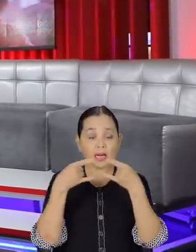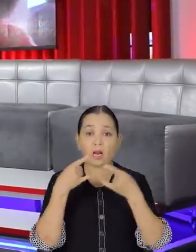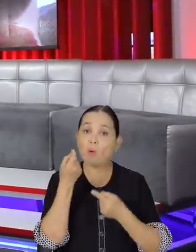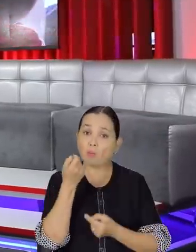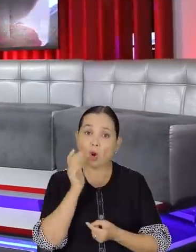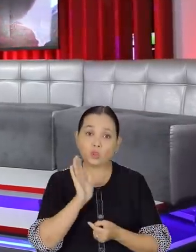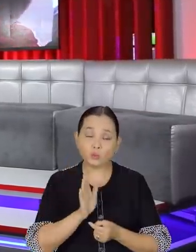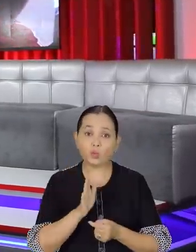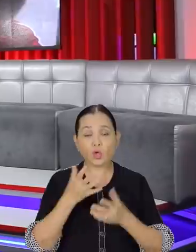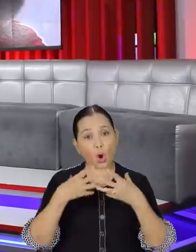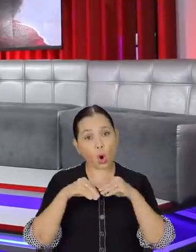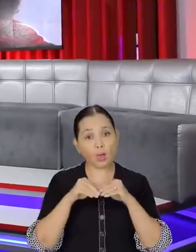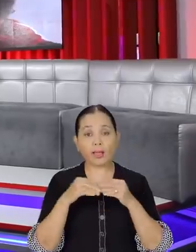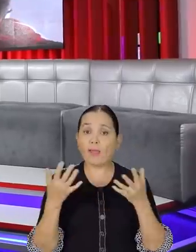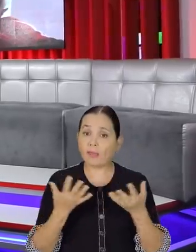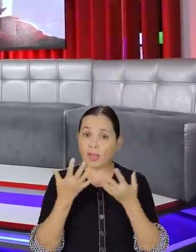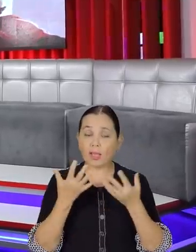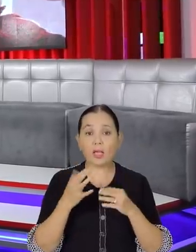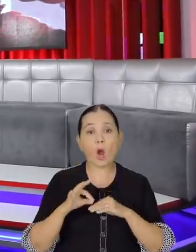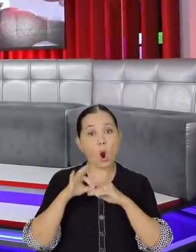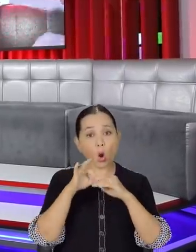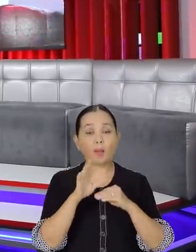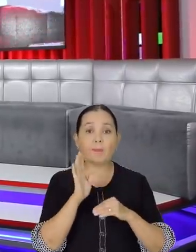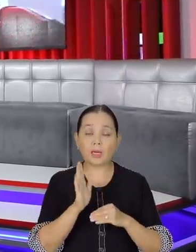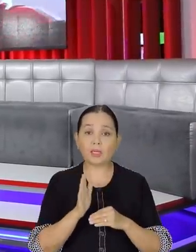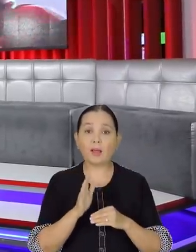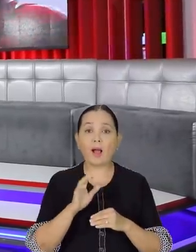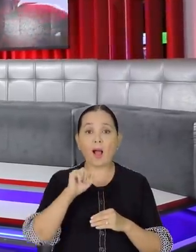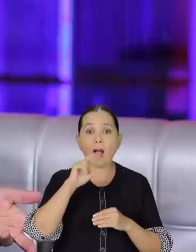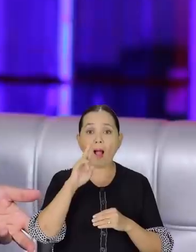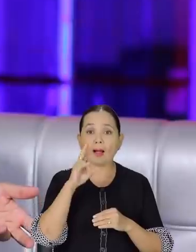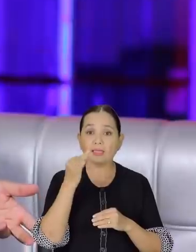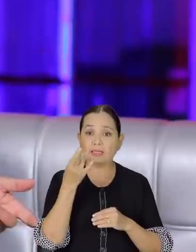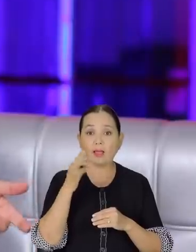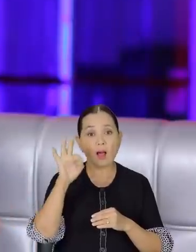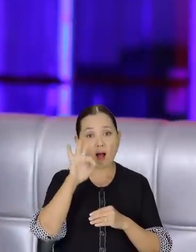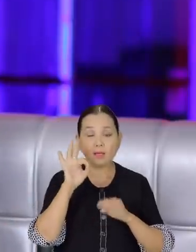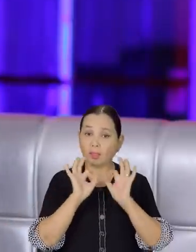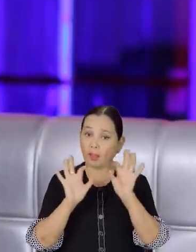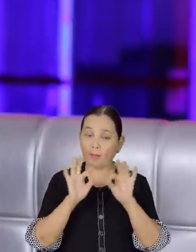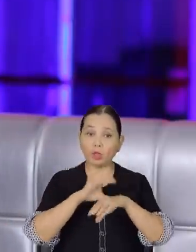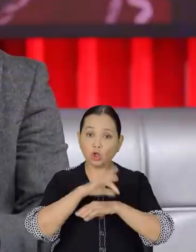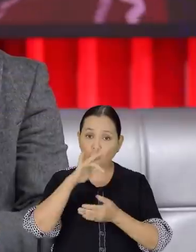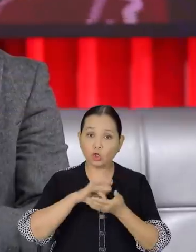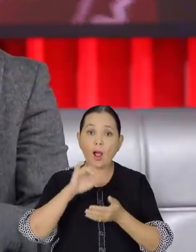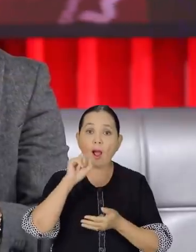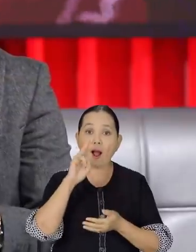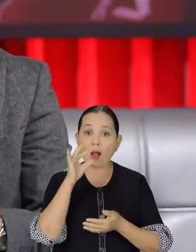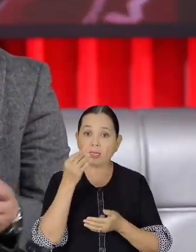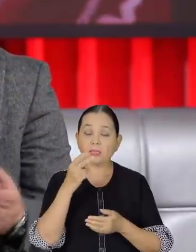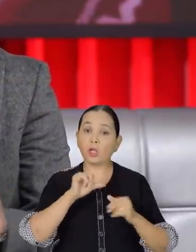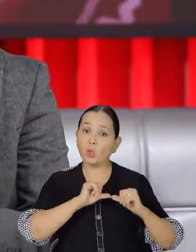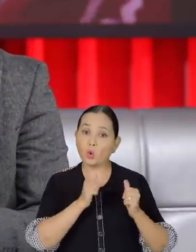biroz bo'lsa-da oilalarga yengillik olib kirgan aksiya haqida gapirmoqchimiz. Toshkent shahrida o'tkazilgan aksiya,